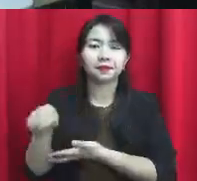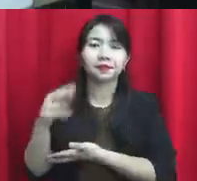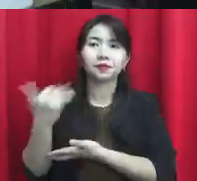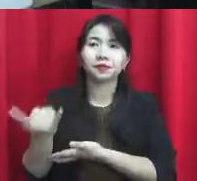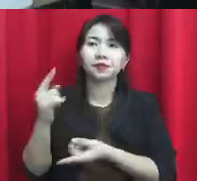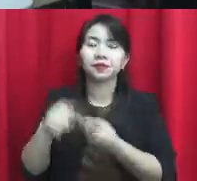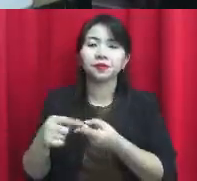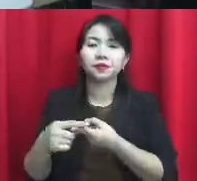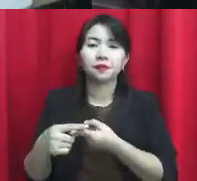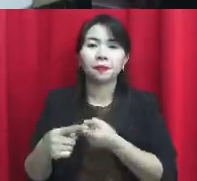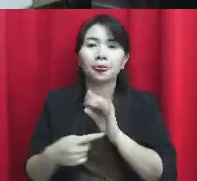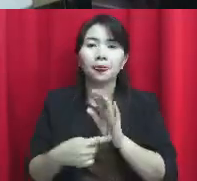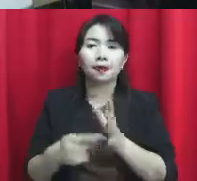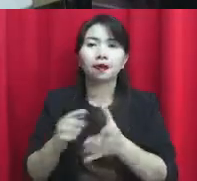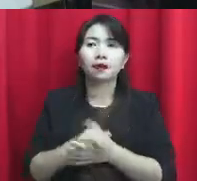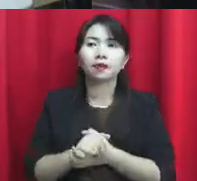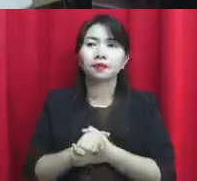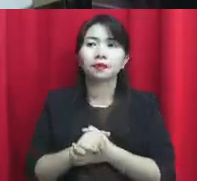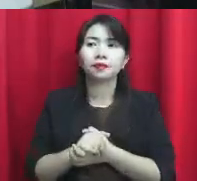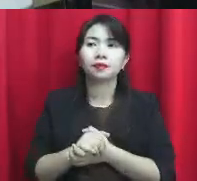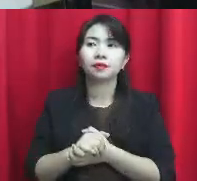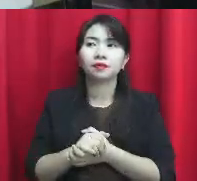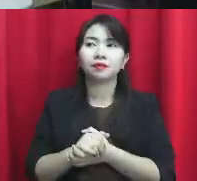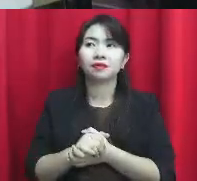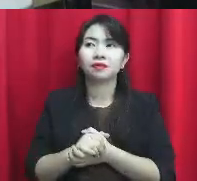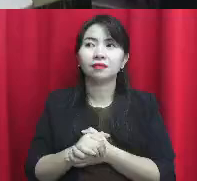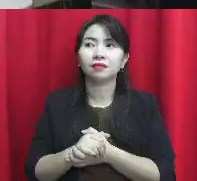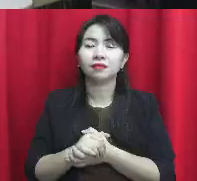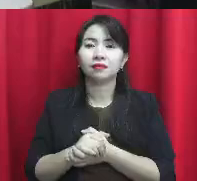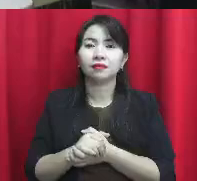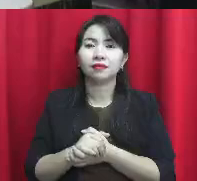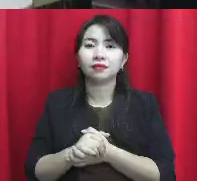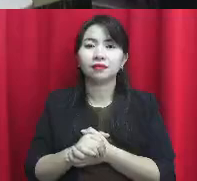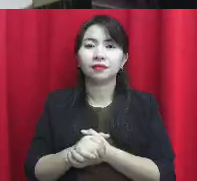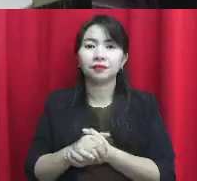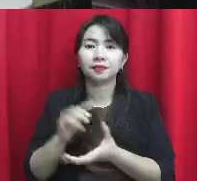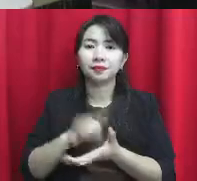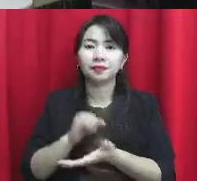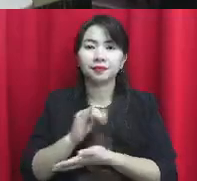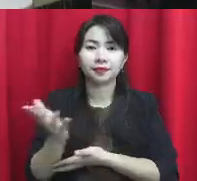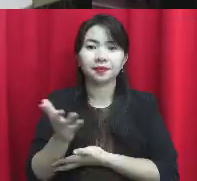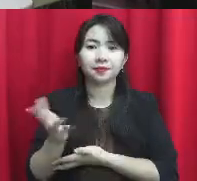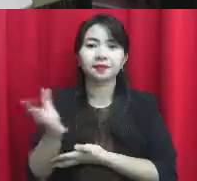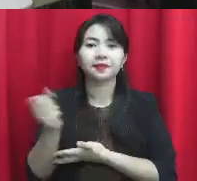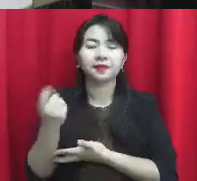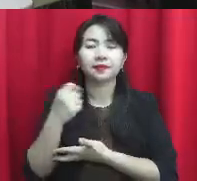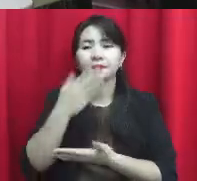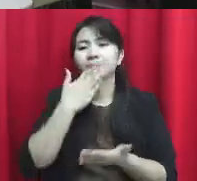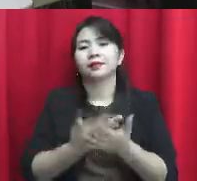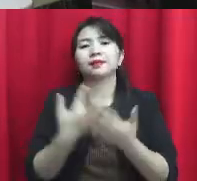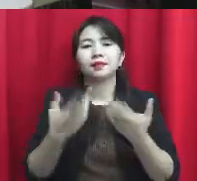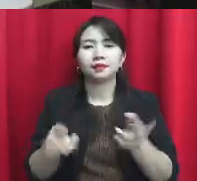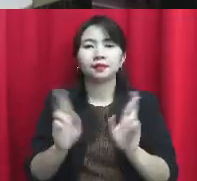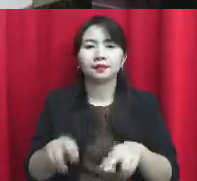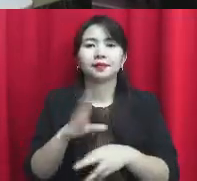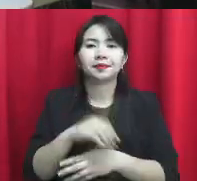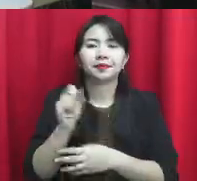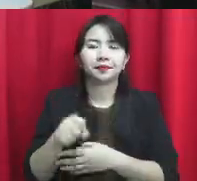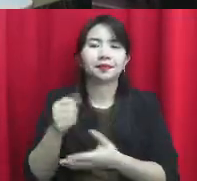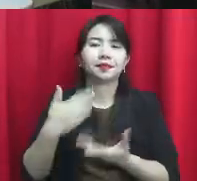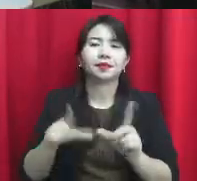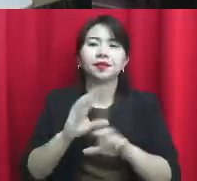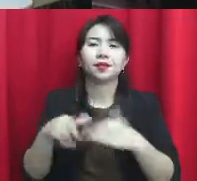painitin yan bakit nun makakapatid makukuha yung magandang resulta e kaya nga dito po sa ating balata let's sharpen them Sabi ko sa